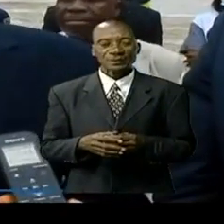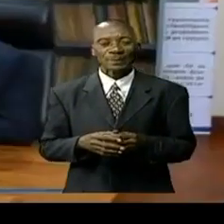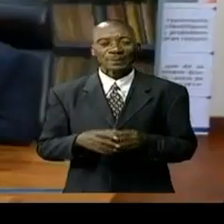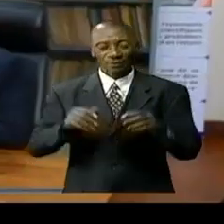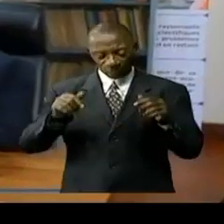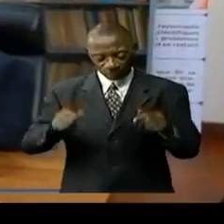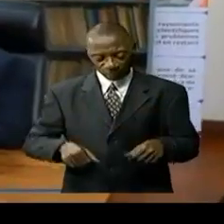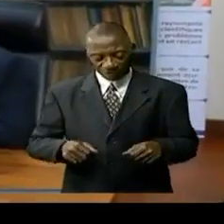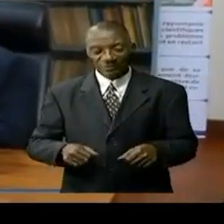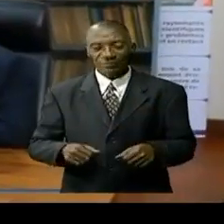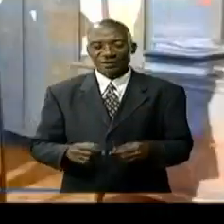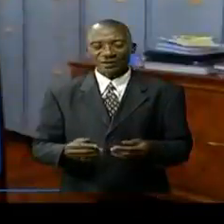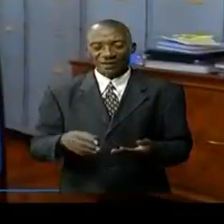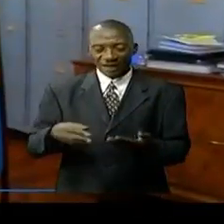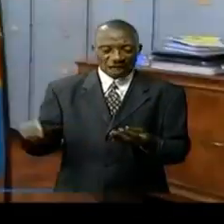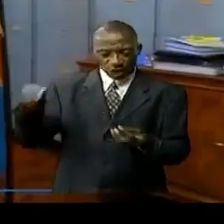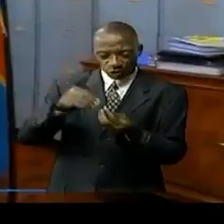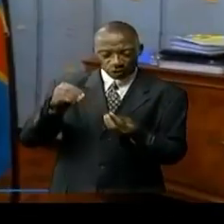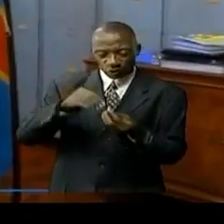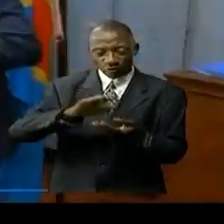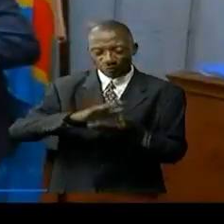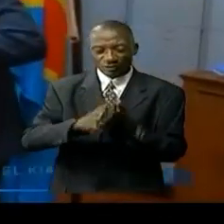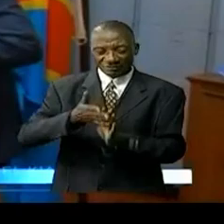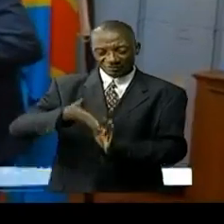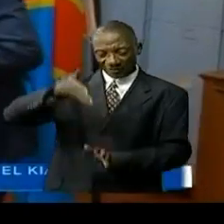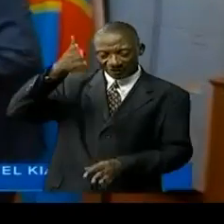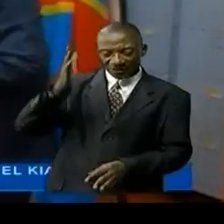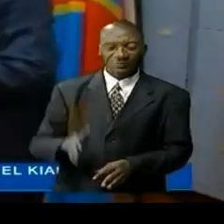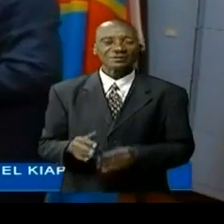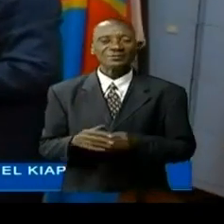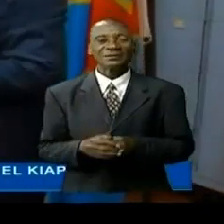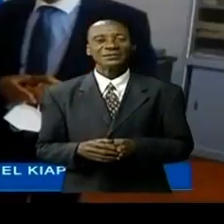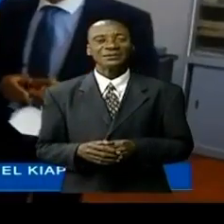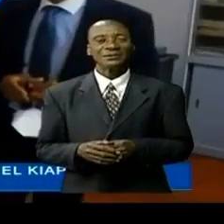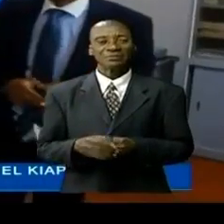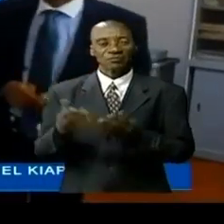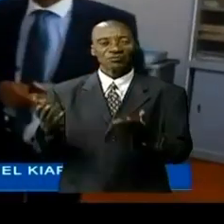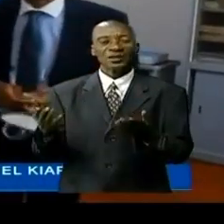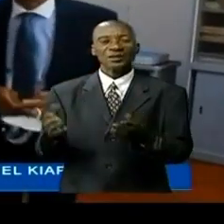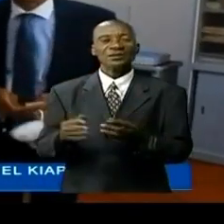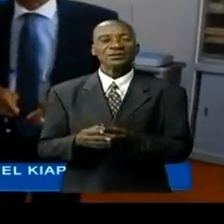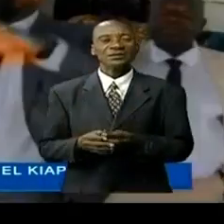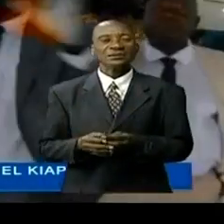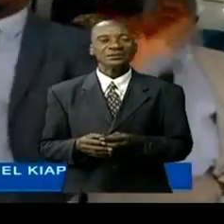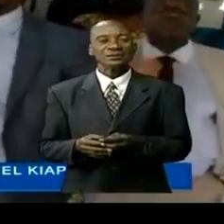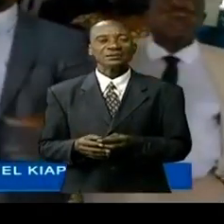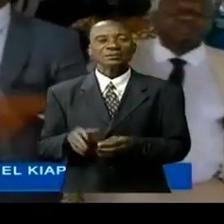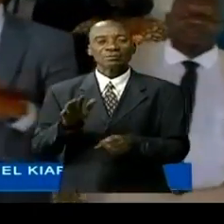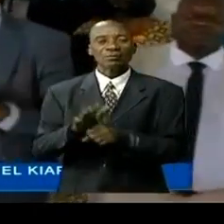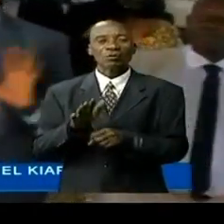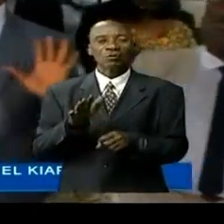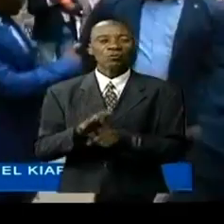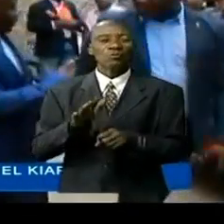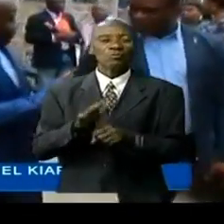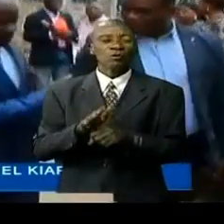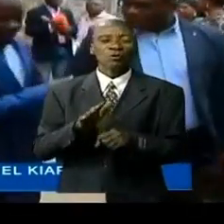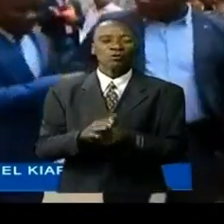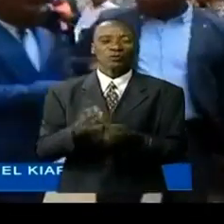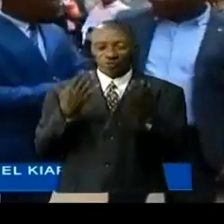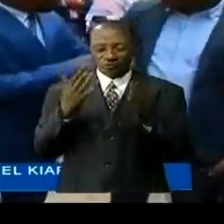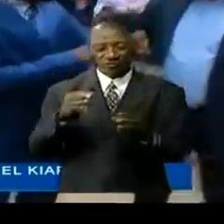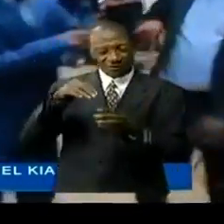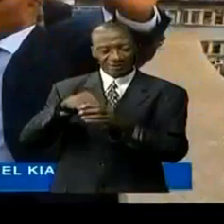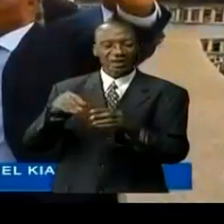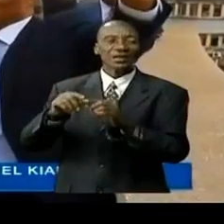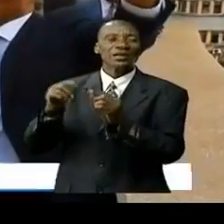perfectionnement. Notez, l'Agence des universités de la francophonie regroupe en son sein plus de 1000 universités issues de